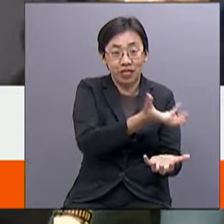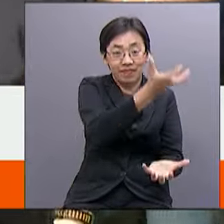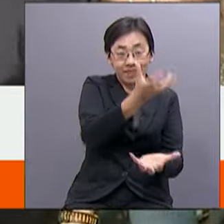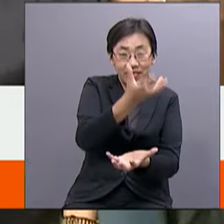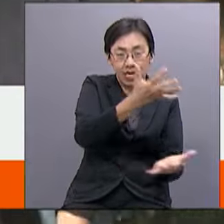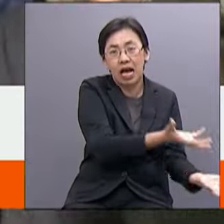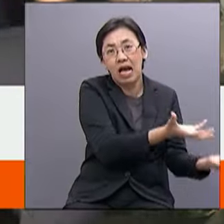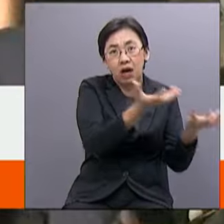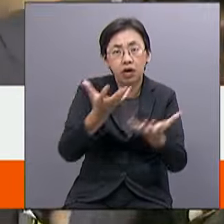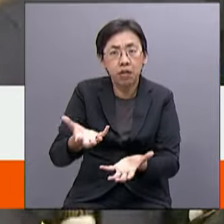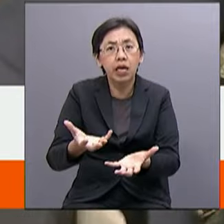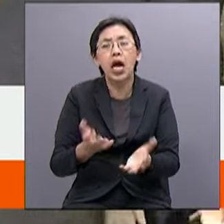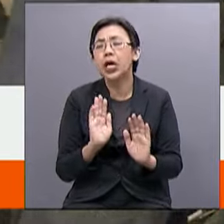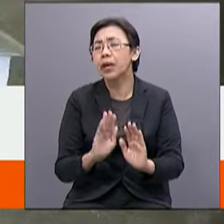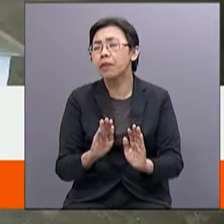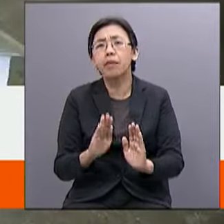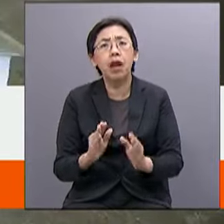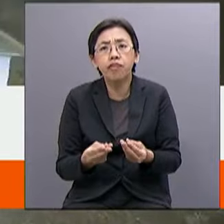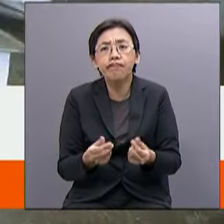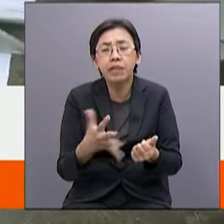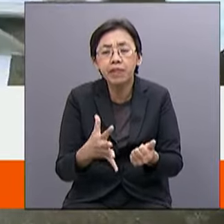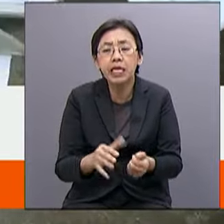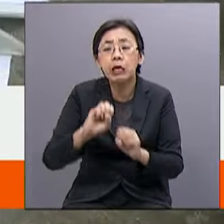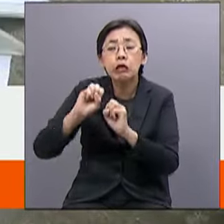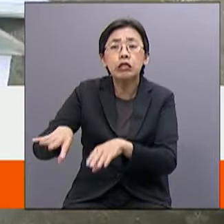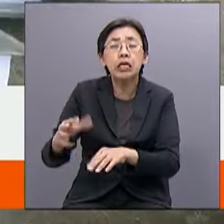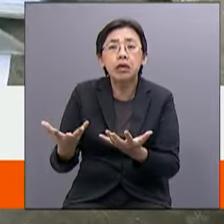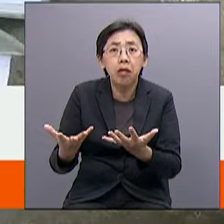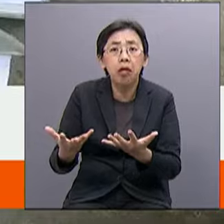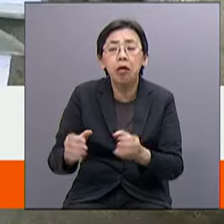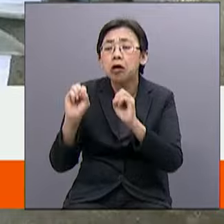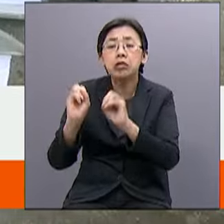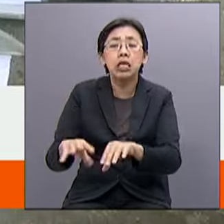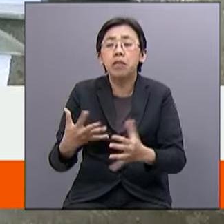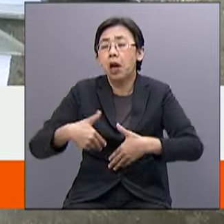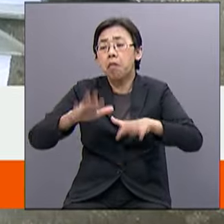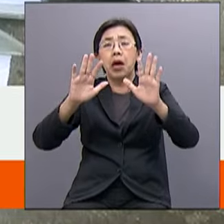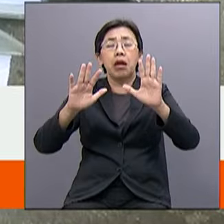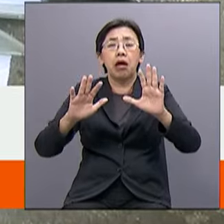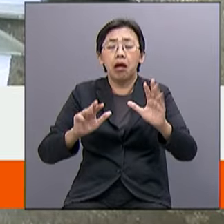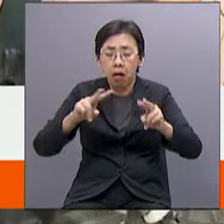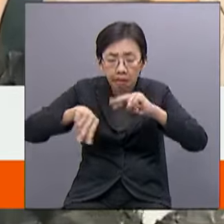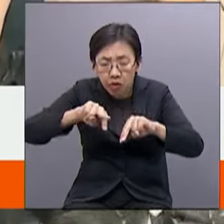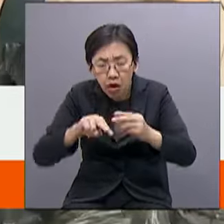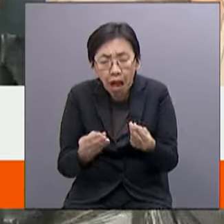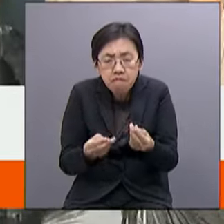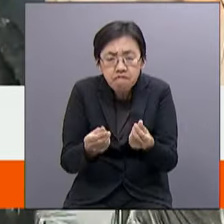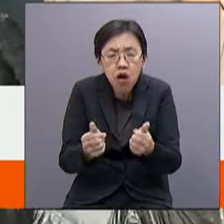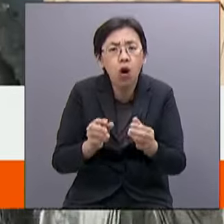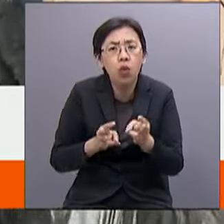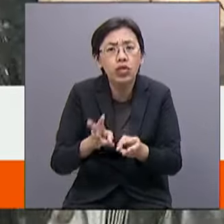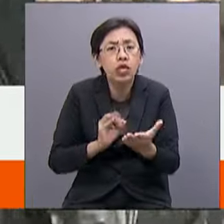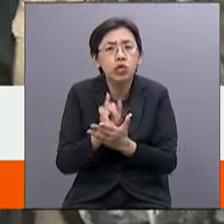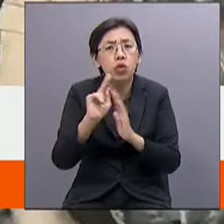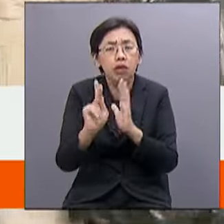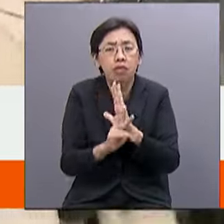ขาไม่มีการกำจัดเลยครับม ี การทิ้งลงในพ ื้ นที่โดยไม่มีการดำเนินการใดทั้งสิ้นเพราะนั้นเนี่ยผมเราเชื่อว่าเขา